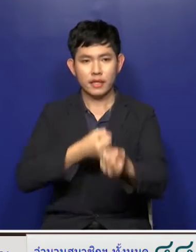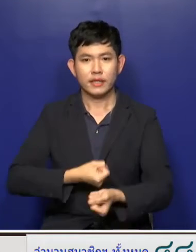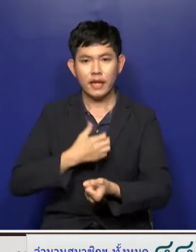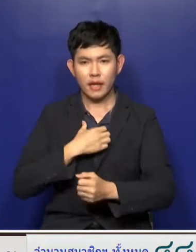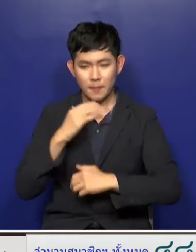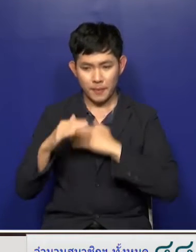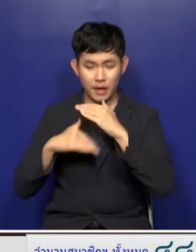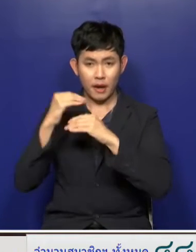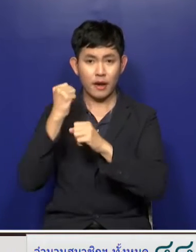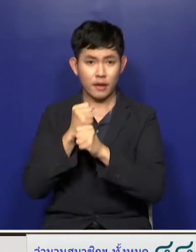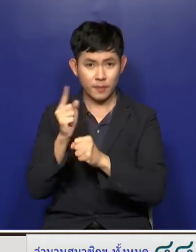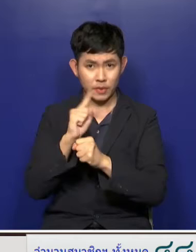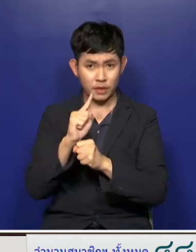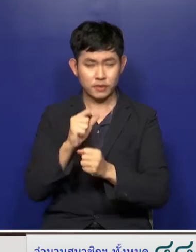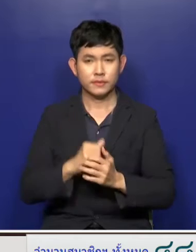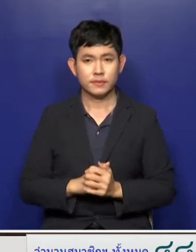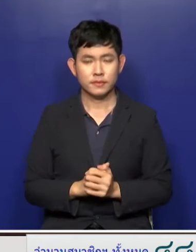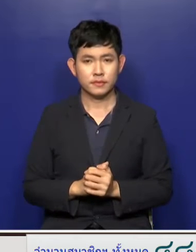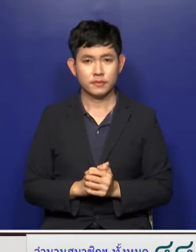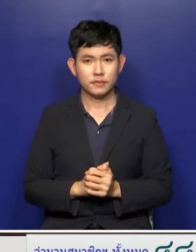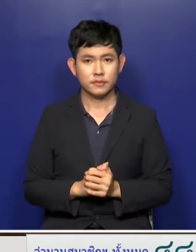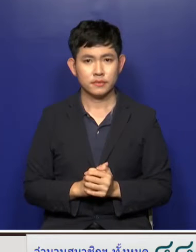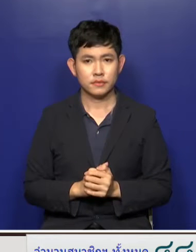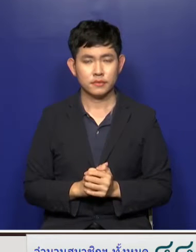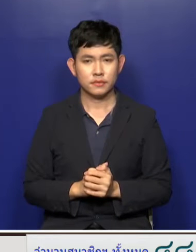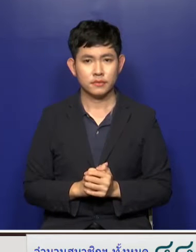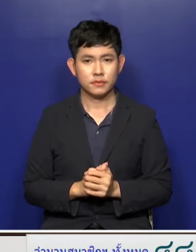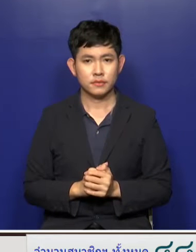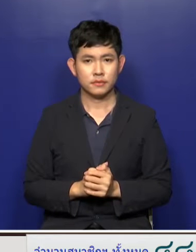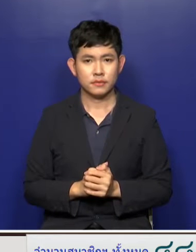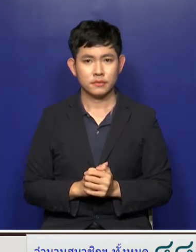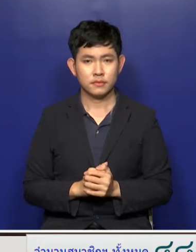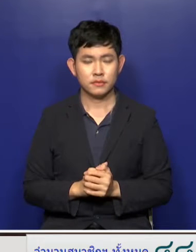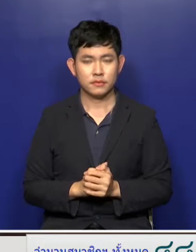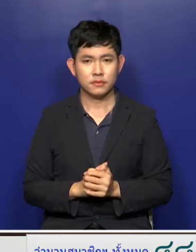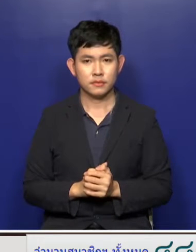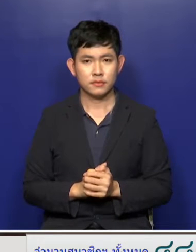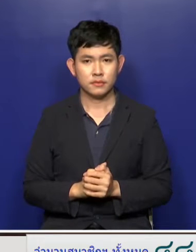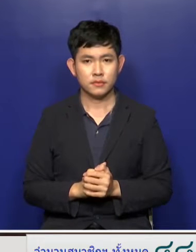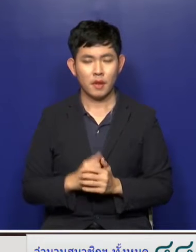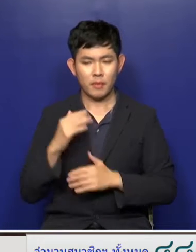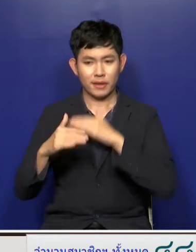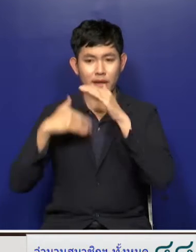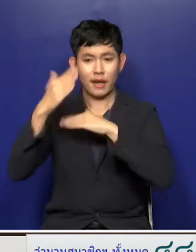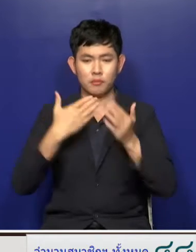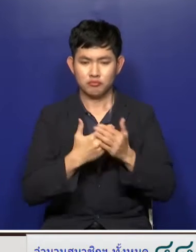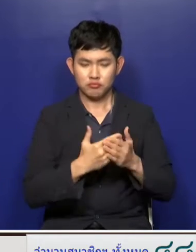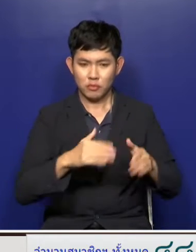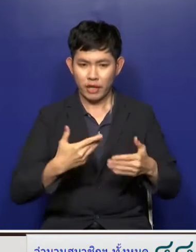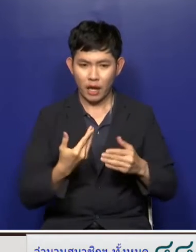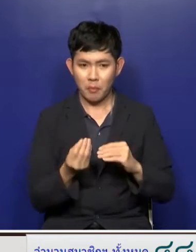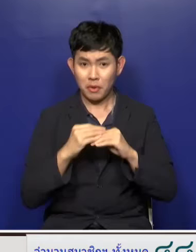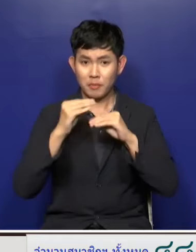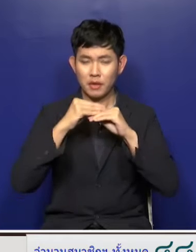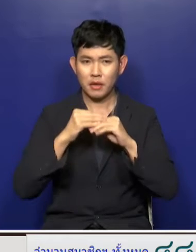ากเกษรmentsให้พัฒนาแบการสรางมลค่analส